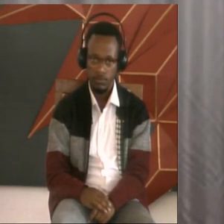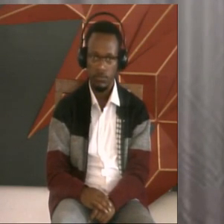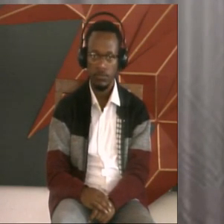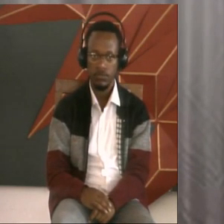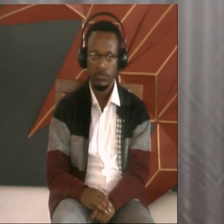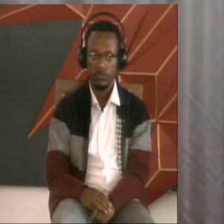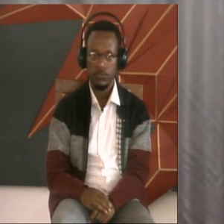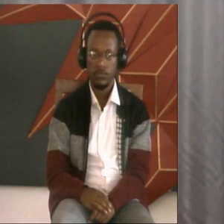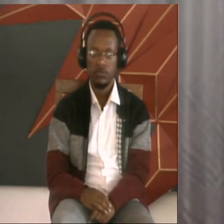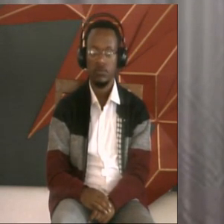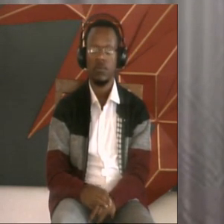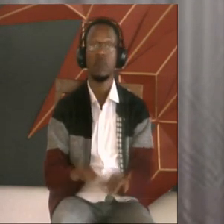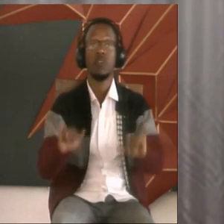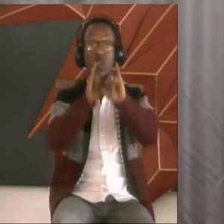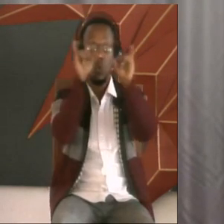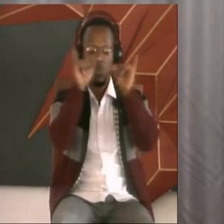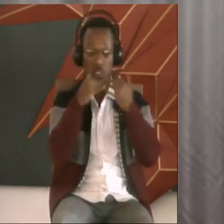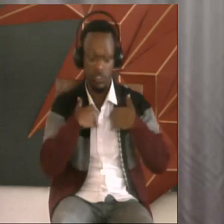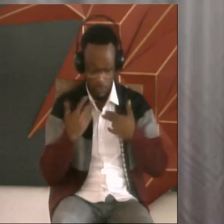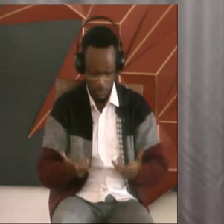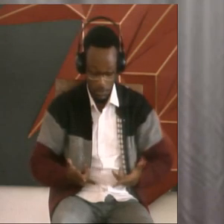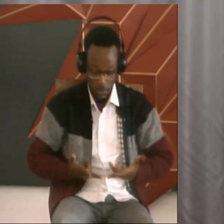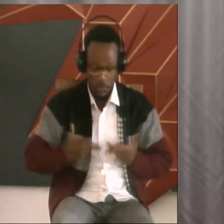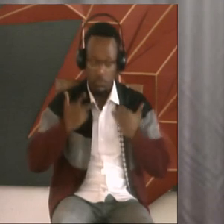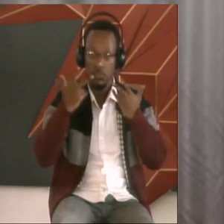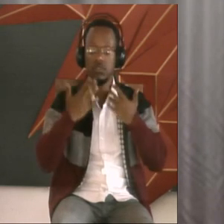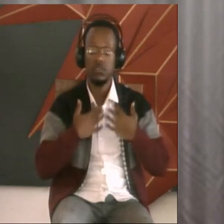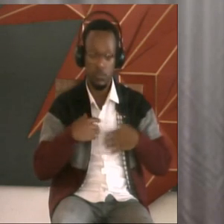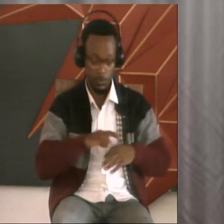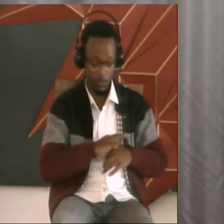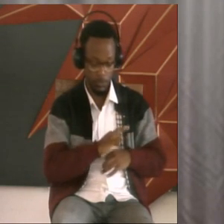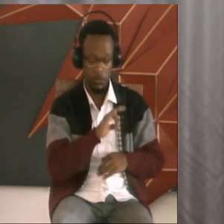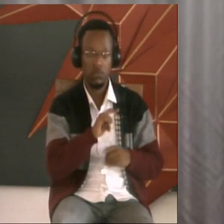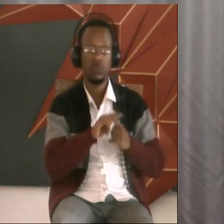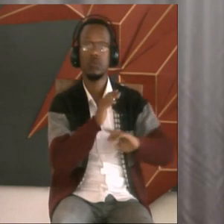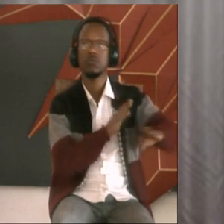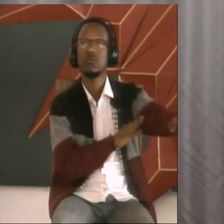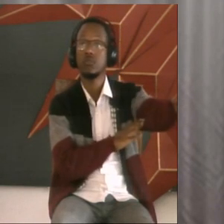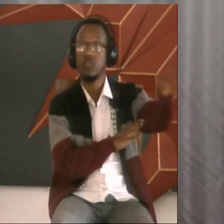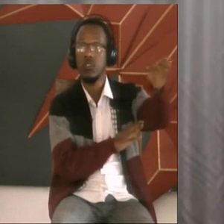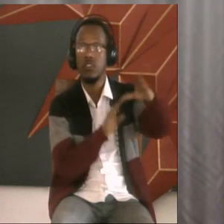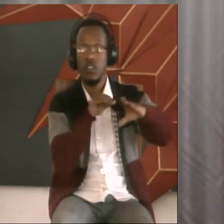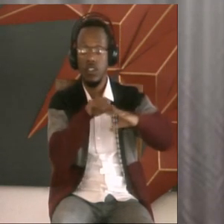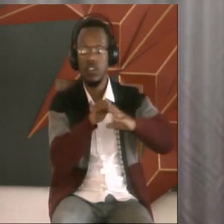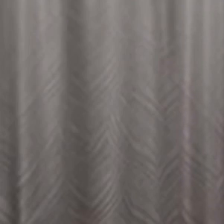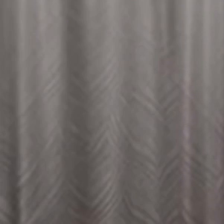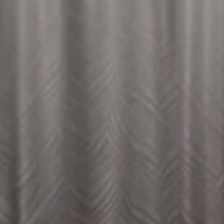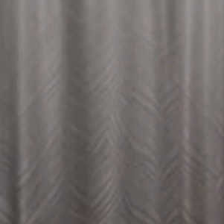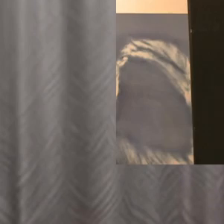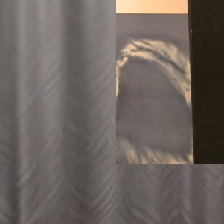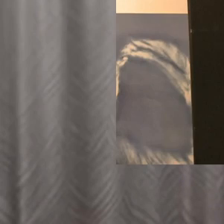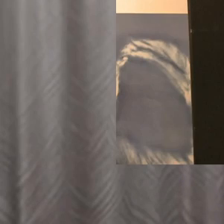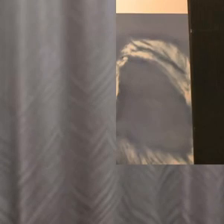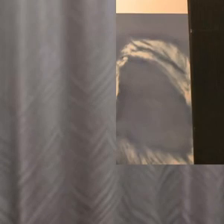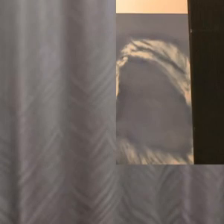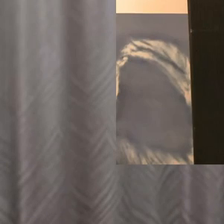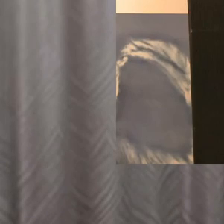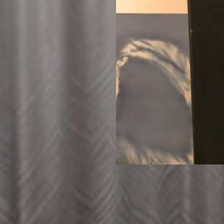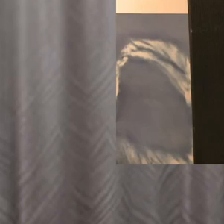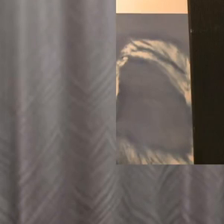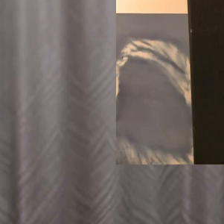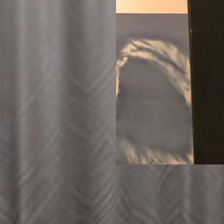Éternel, j'élève à toi mon âme. Mon Dieu, en toi je place ma